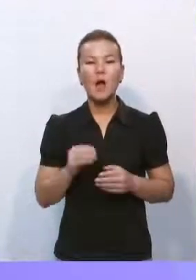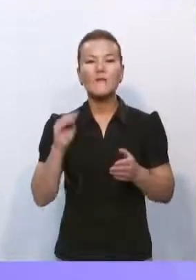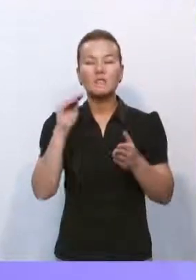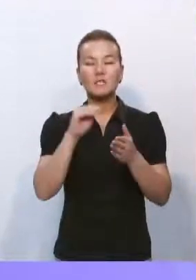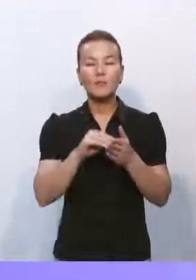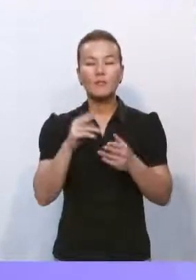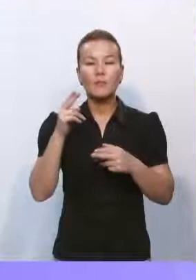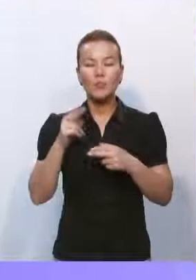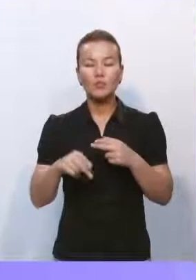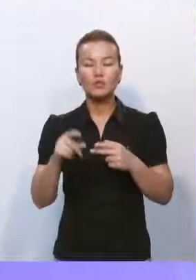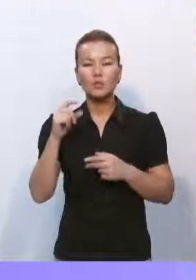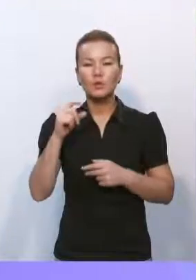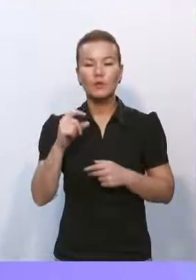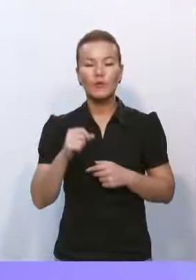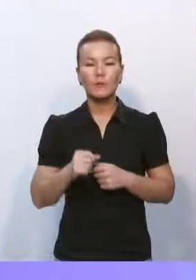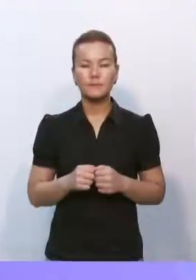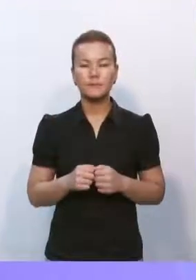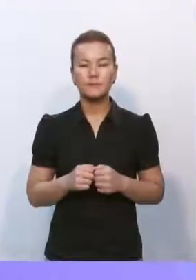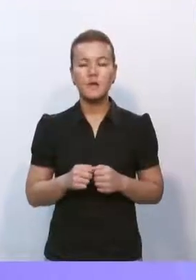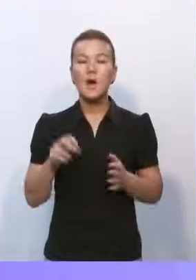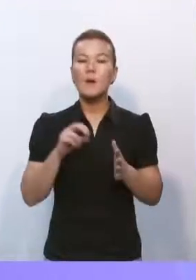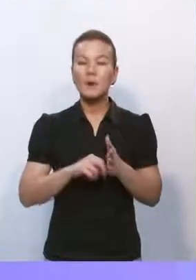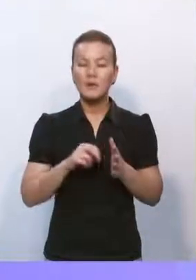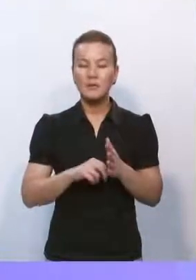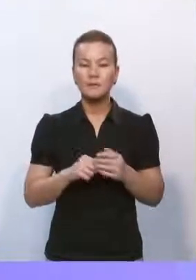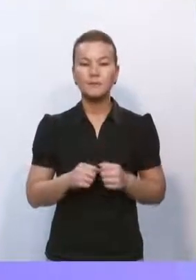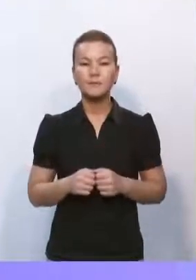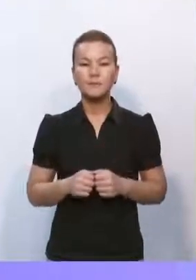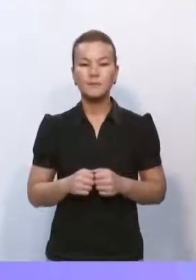Вставьте пропущенные буквы. Проверим.